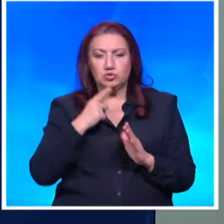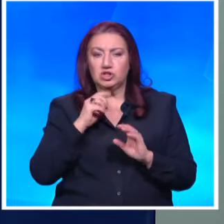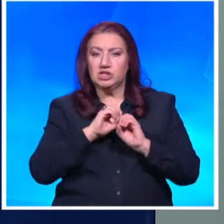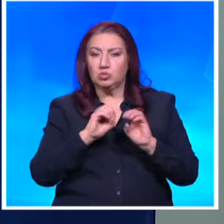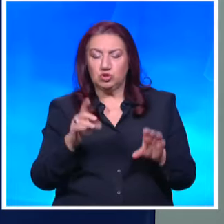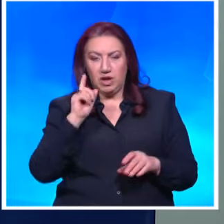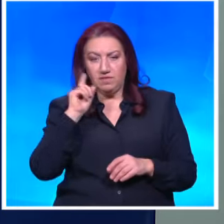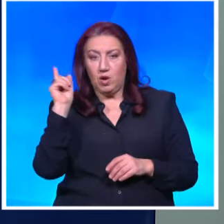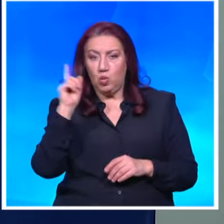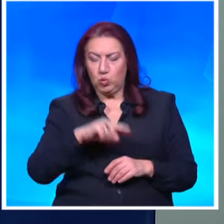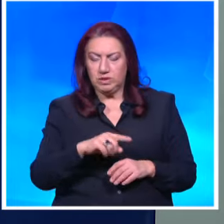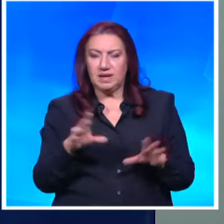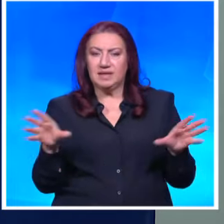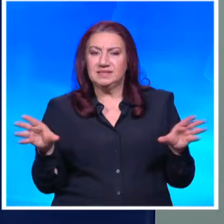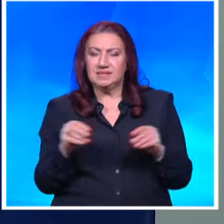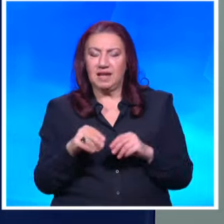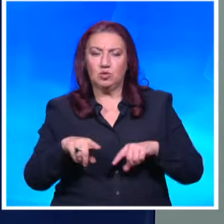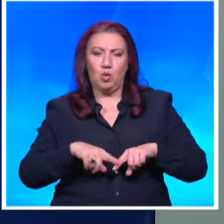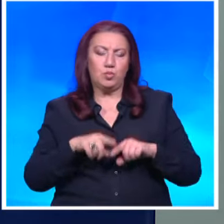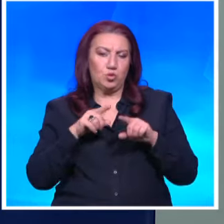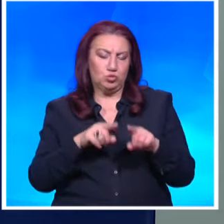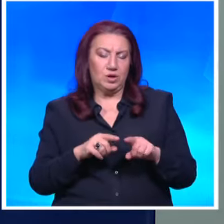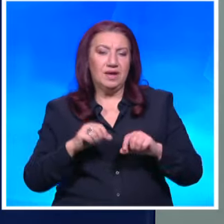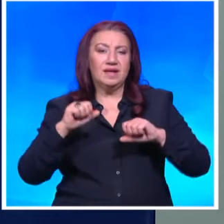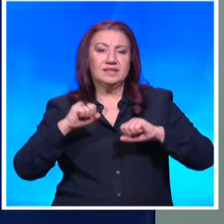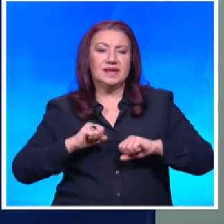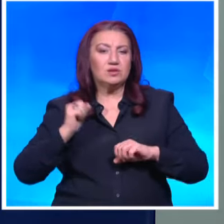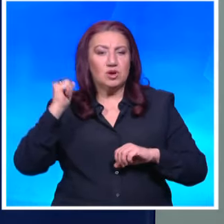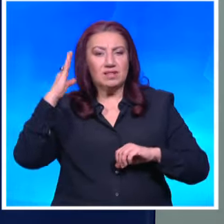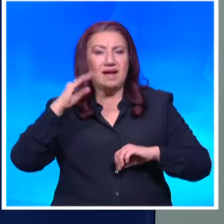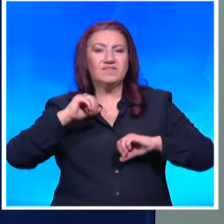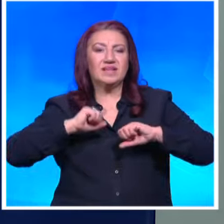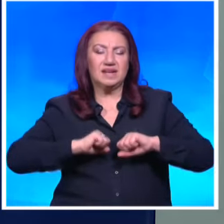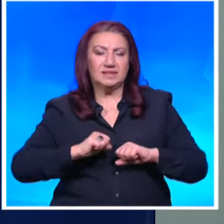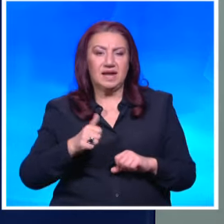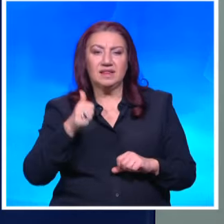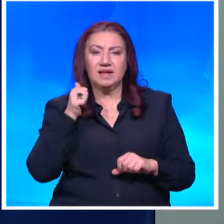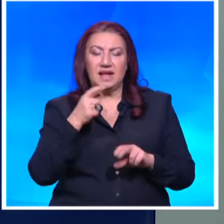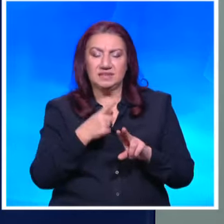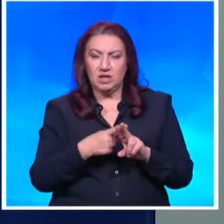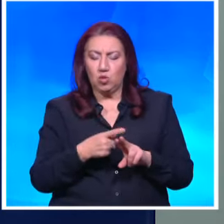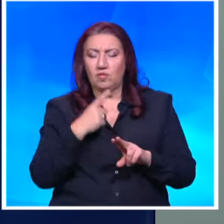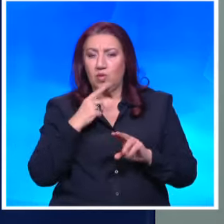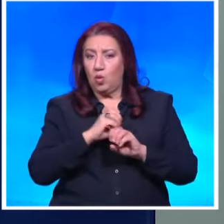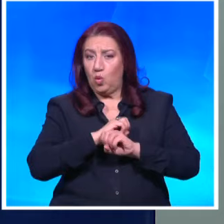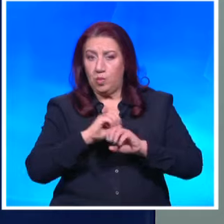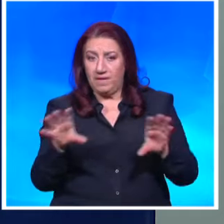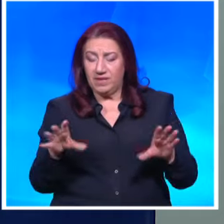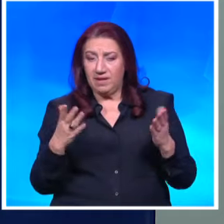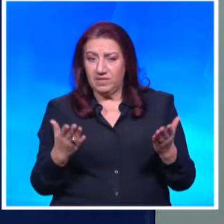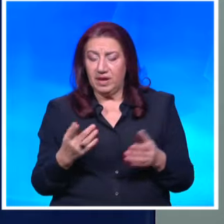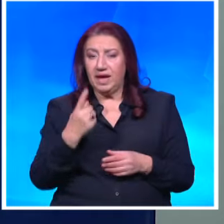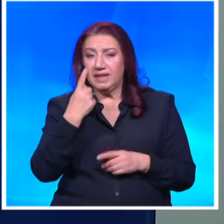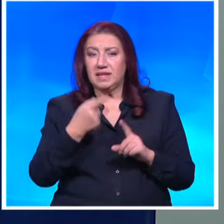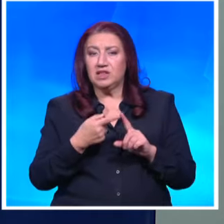ден, заедно с прокуратурата. Директорът на Главна дирекция Национална полиция Атанас Илков обяви, че